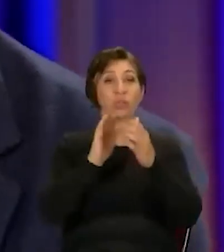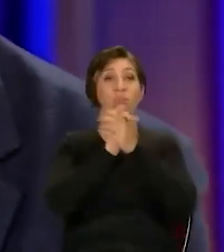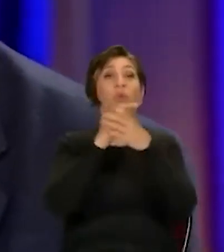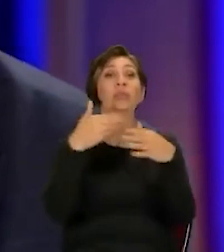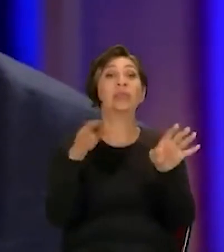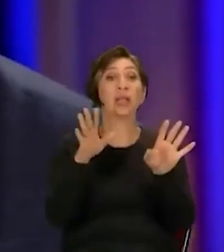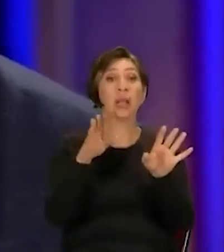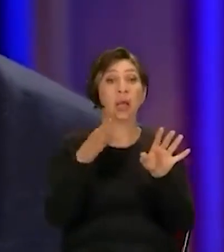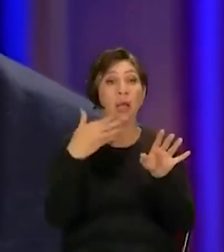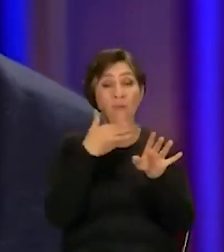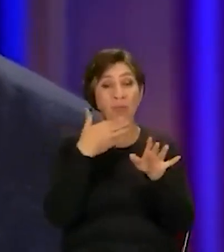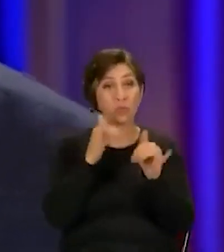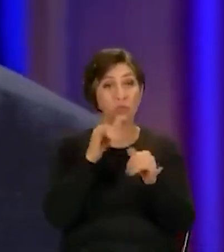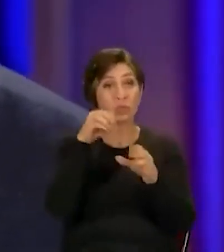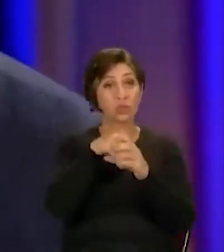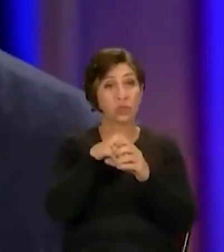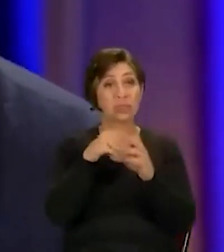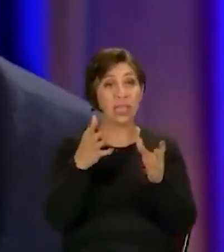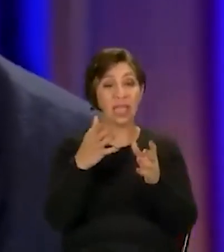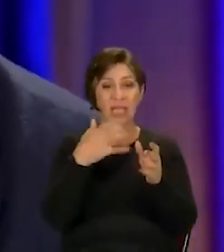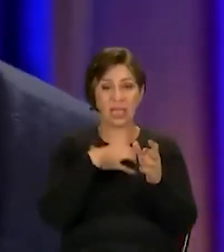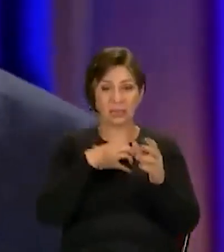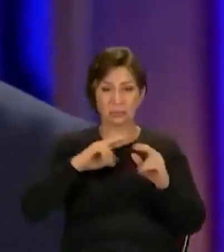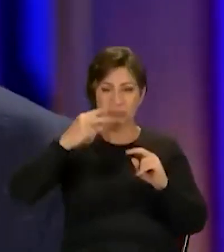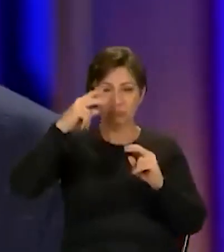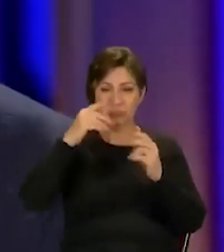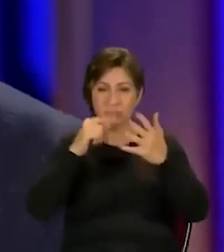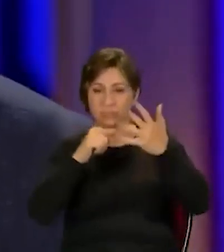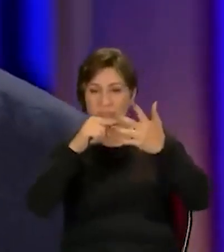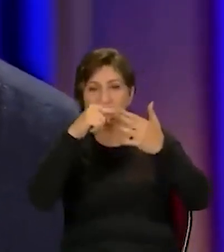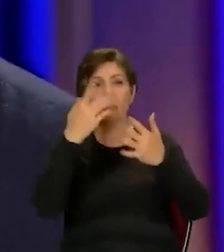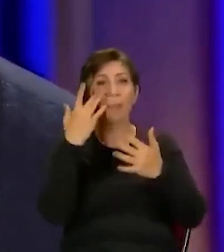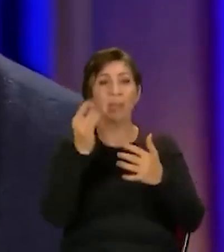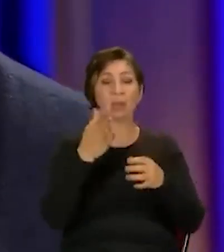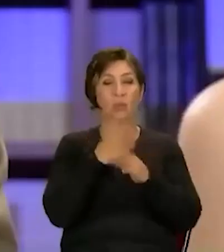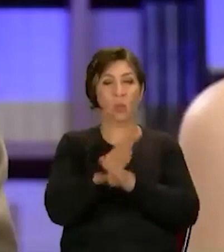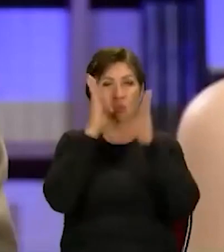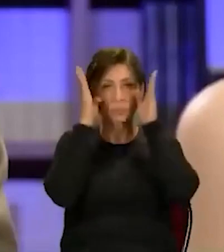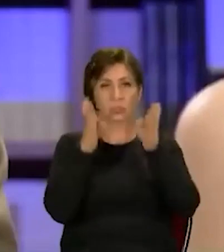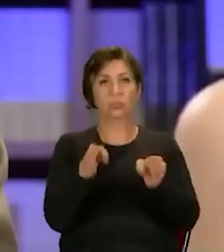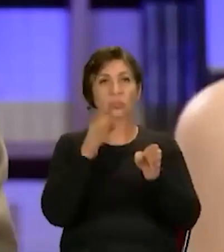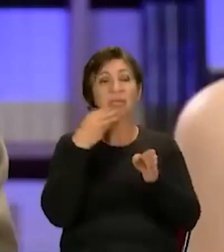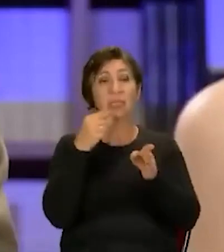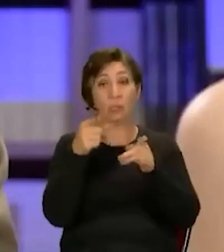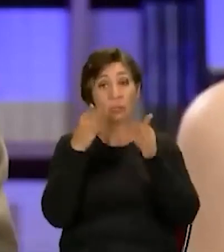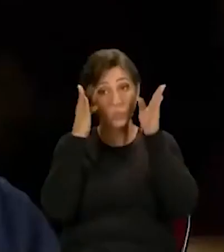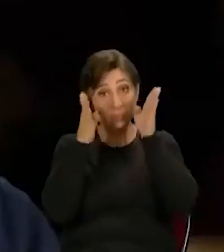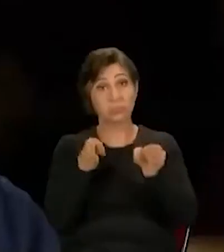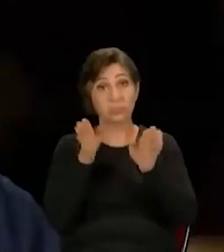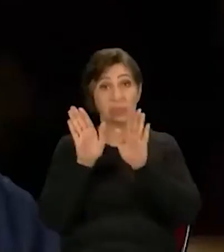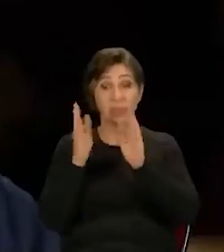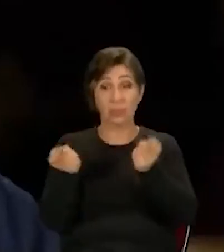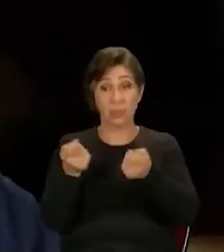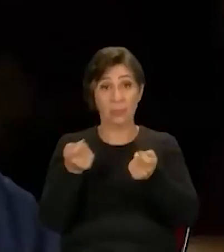şampiyonlarda değil, averaj oyuncular için de herkesin kalibresi belli ve tamamen liyakat bazlı ve gençleri de böyle düşünmeye itiyor. O anlamda